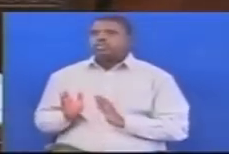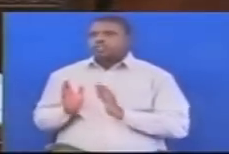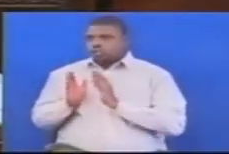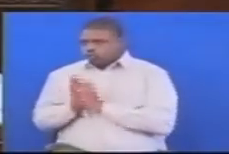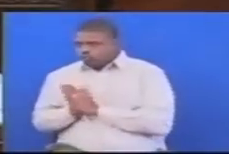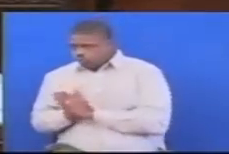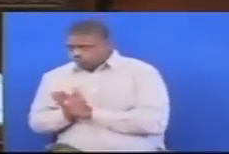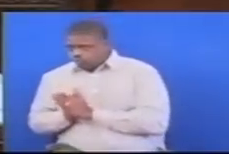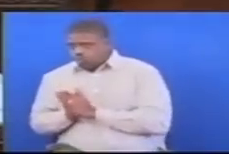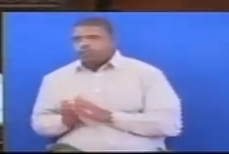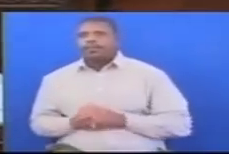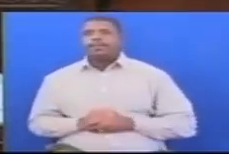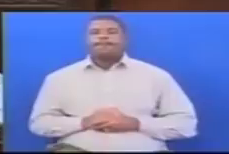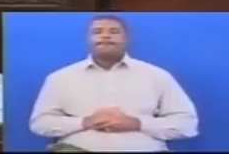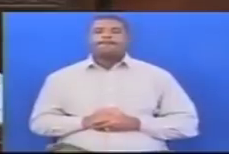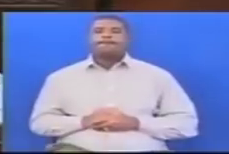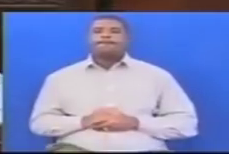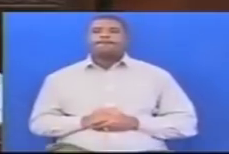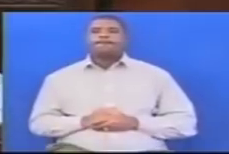Profesa Mbawala.